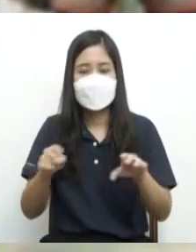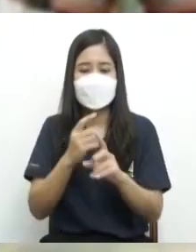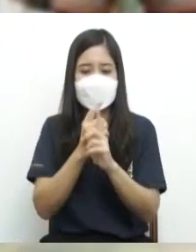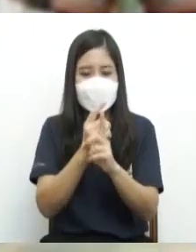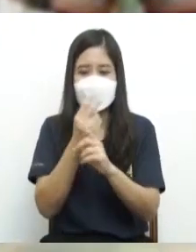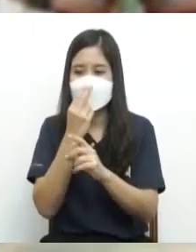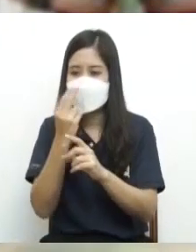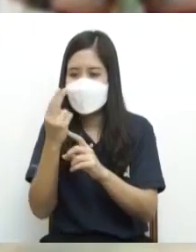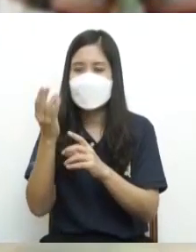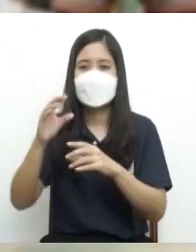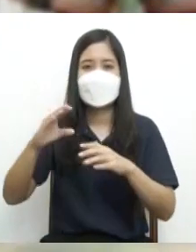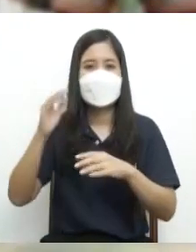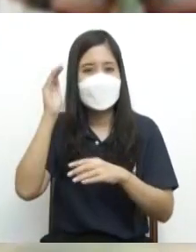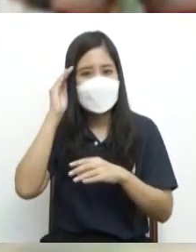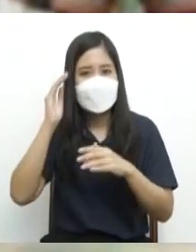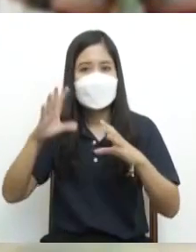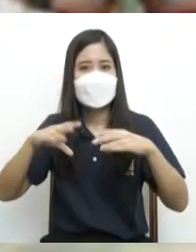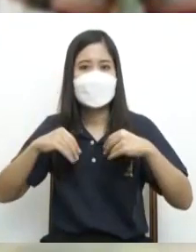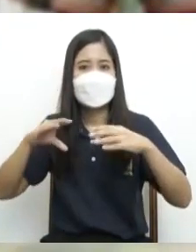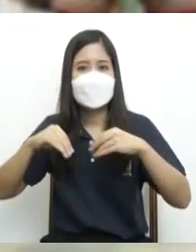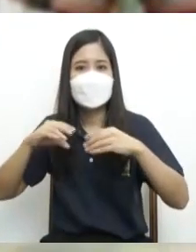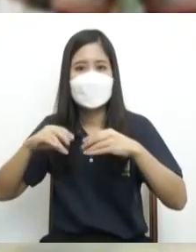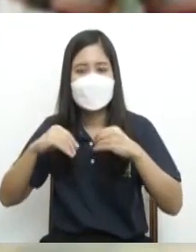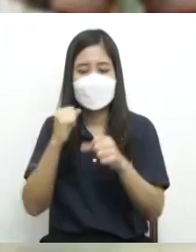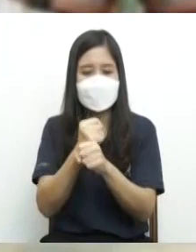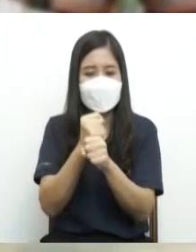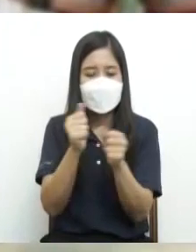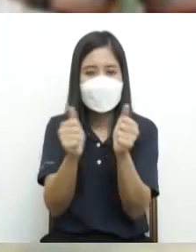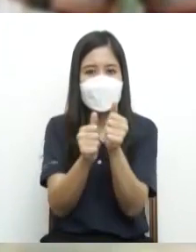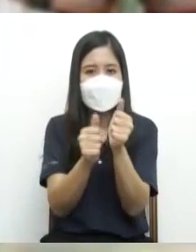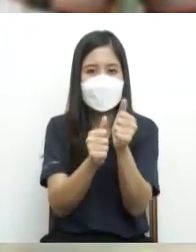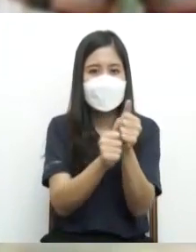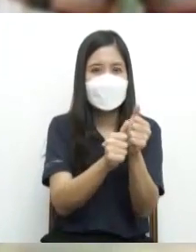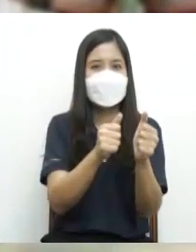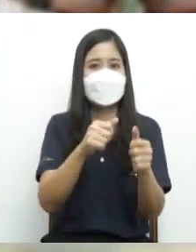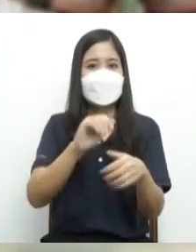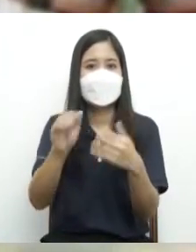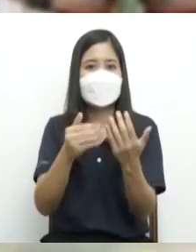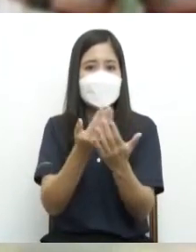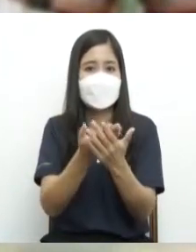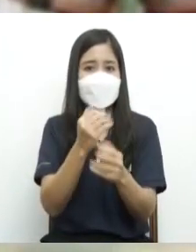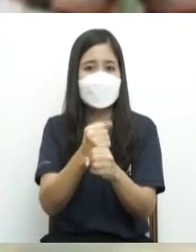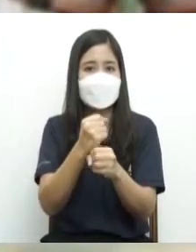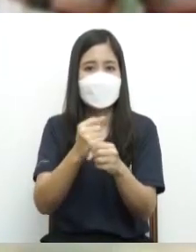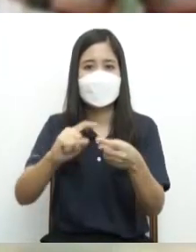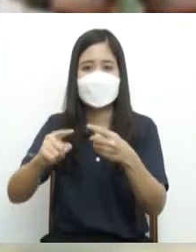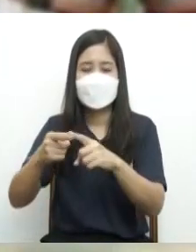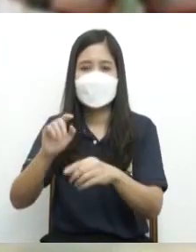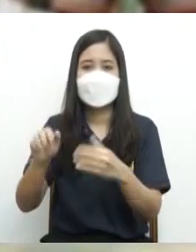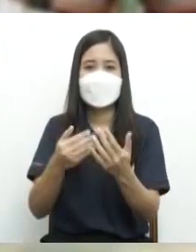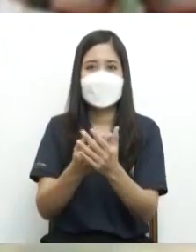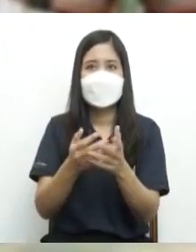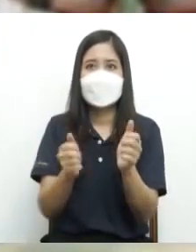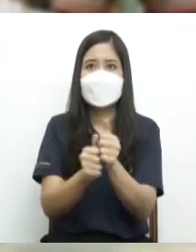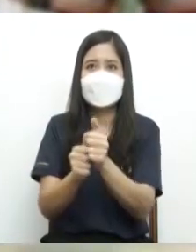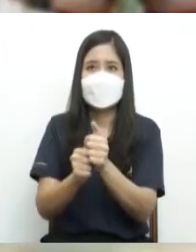เอื้ออาทรจากคนตำแหน่งเท่ากันไม่ว่าจะเป็นท่านสนิทท่านธนุหรือเมื่อก่อนพี่แดงอะนะผมก็เรียกชื่อเล่นๆกับพี่แดงพี่วัฒนธรนะที่